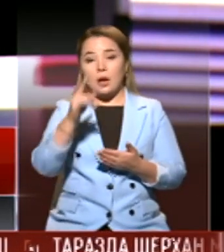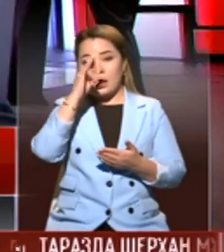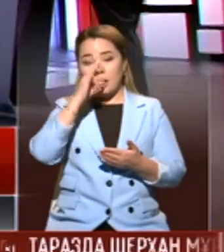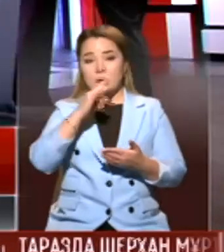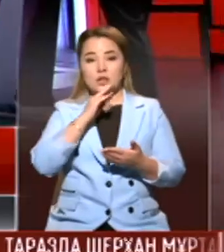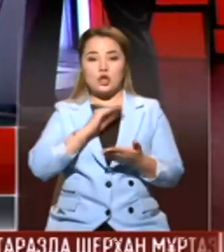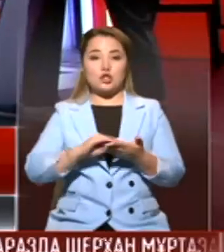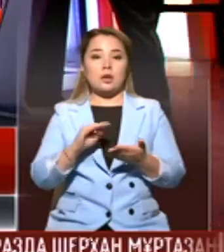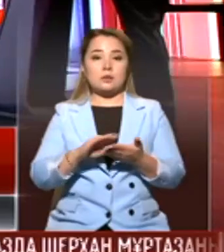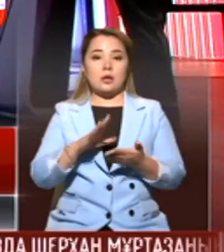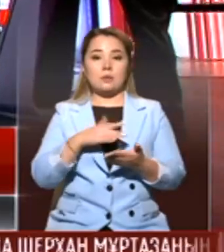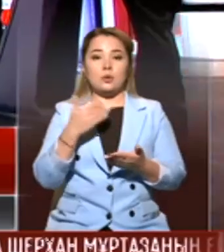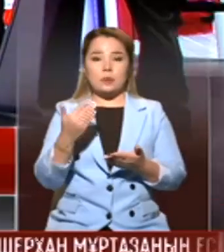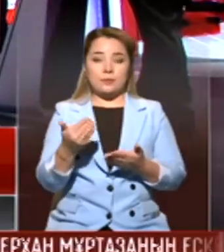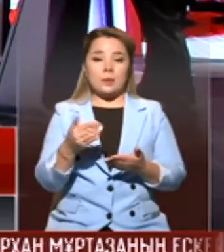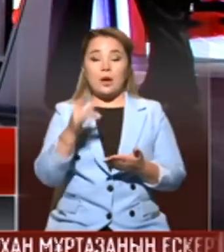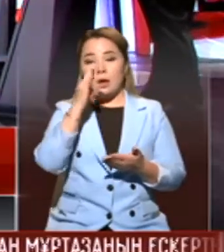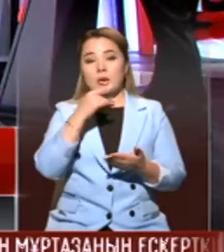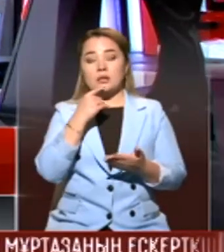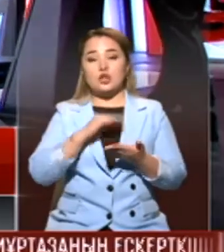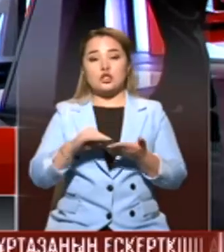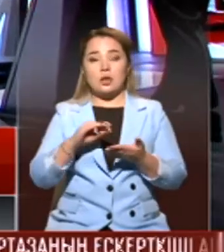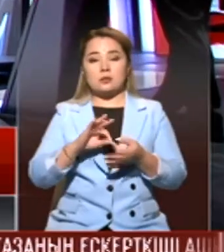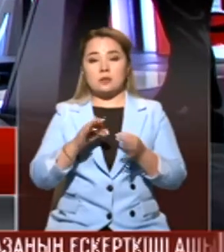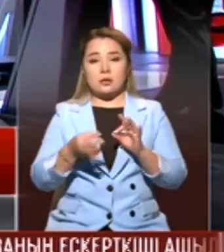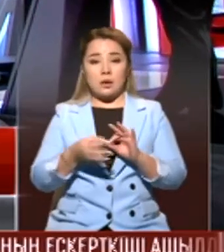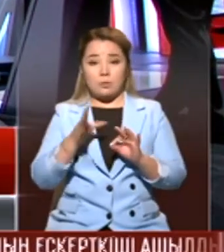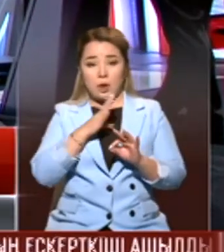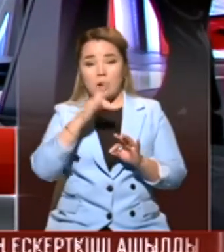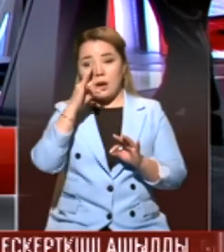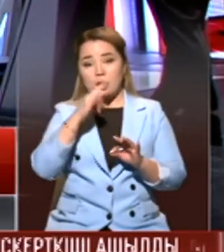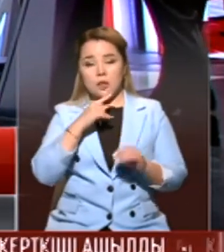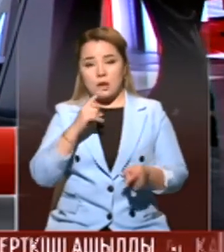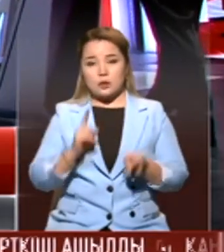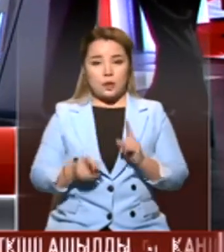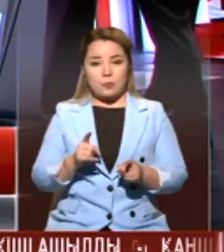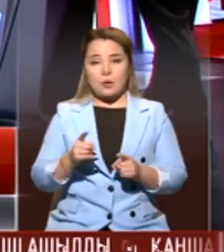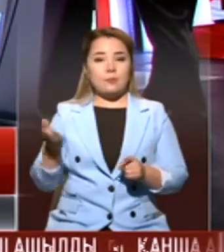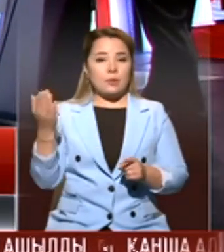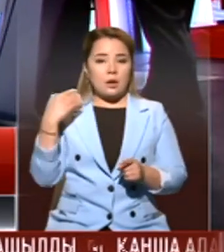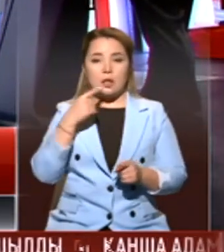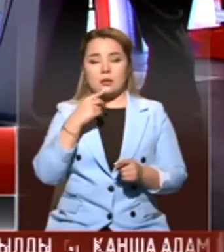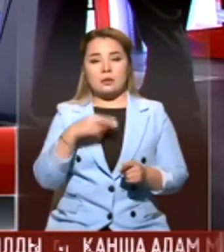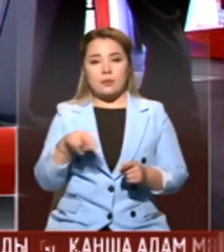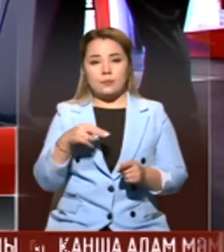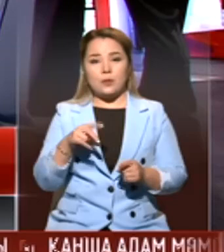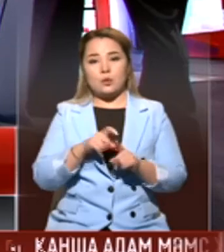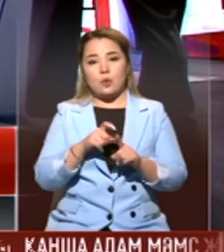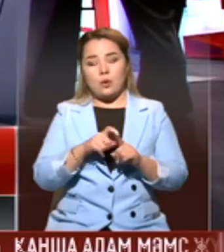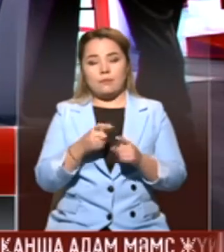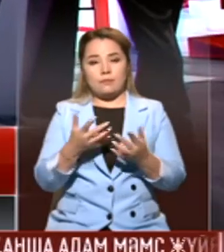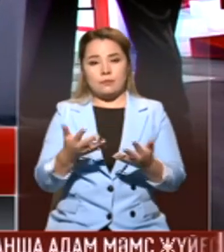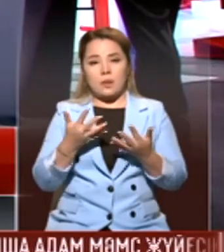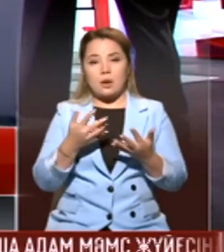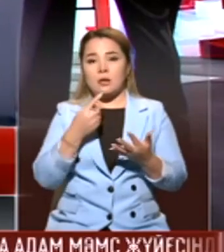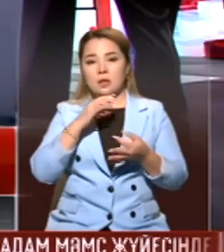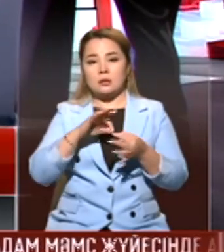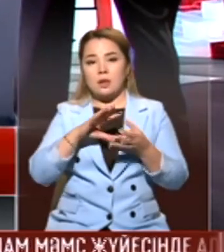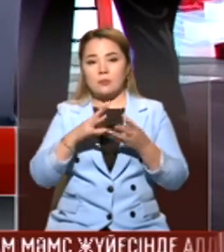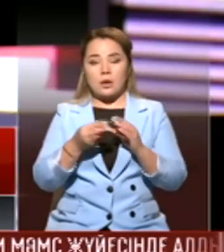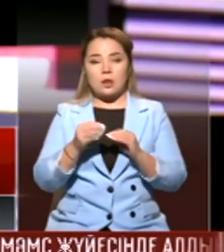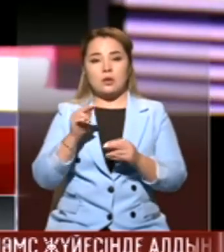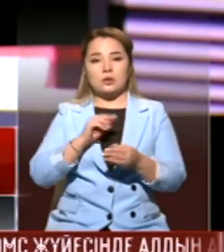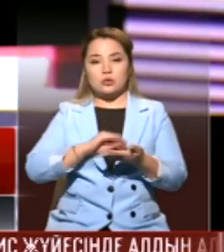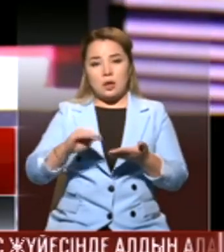қазақша жазып шықты. Қазақ тілінде жазылды. Қазақтың кәдімгі байырғы әдемі сөздері мен тілдерін, жатық